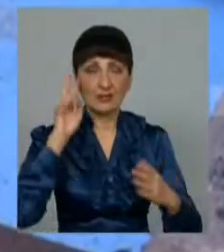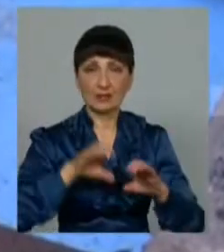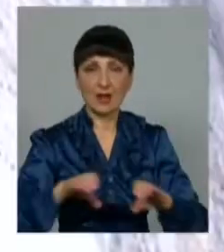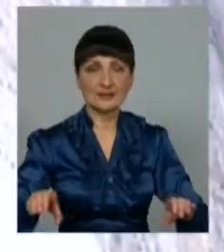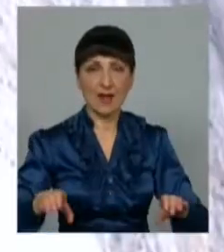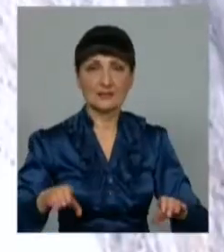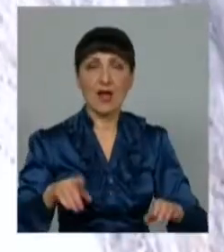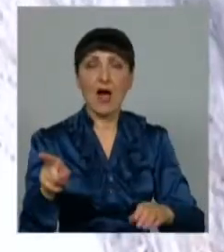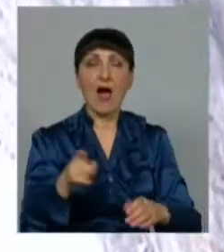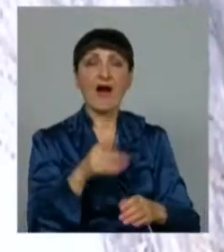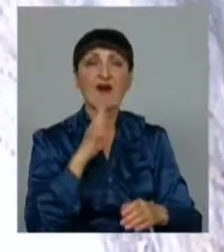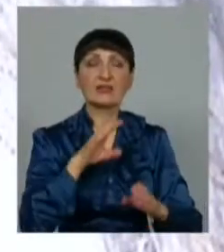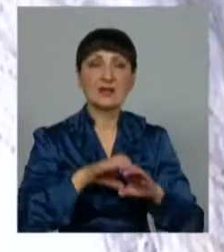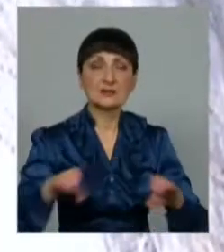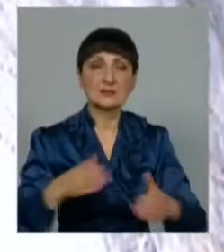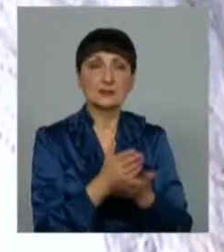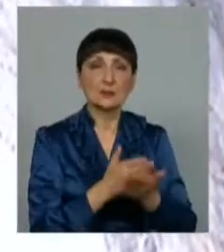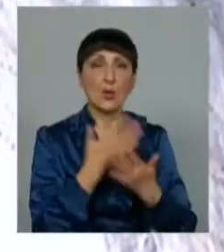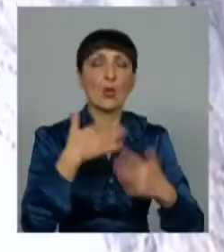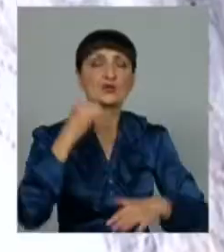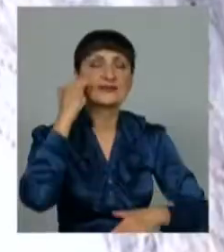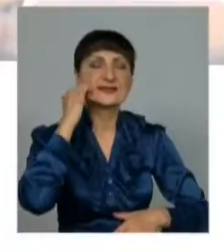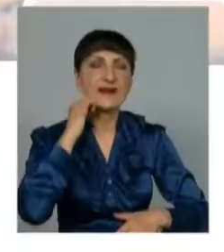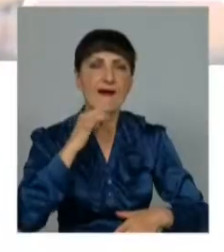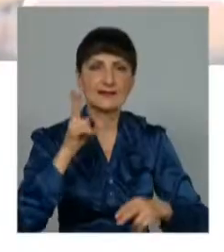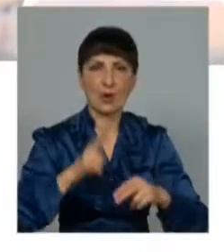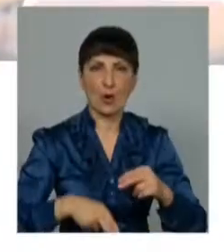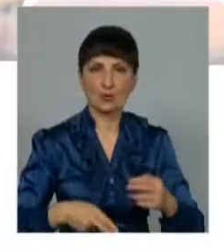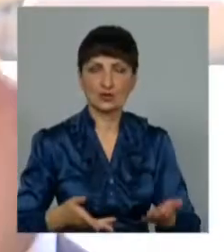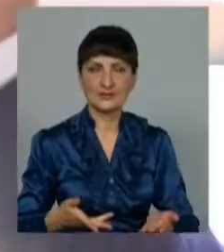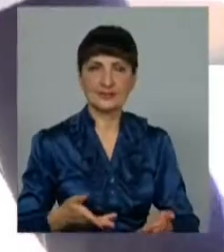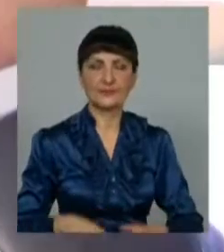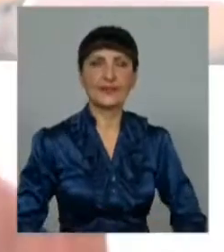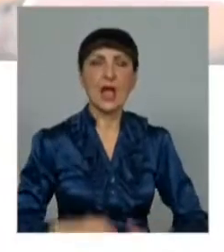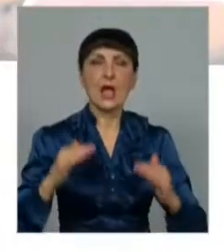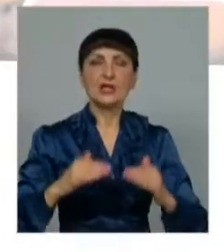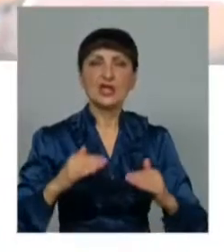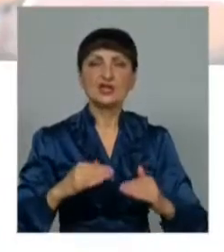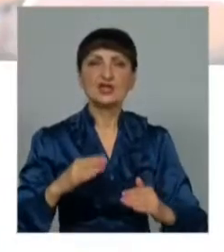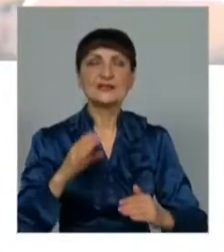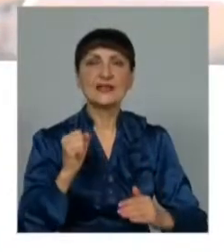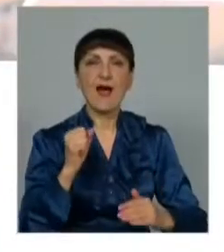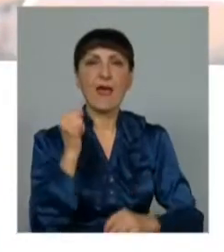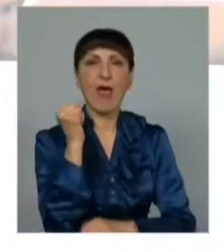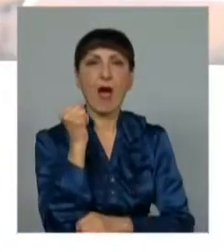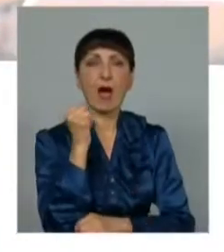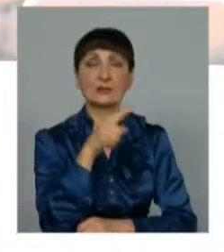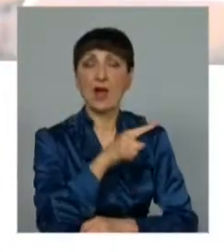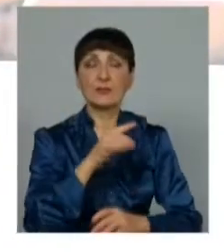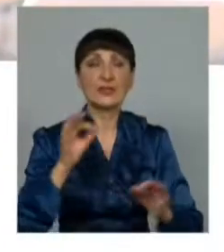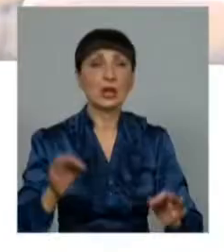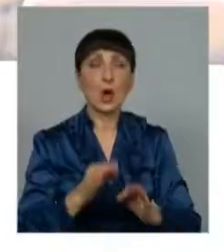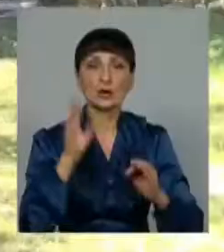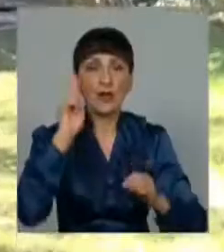а срок эксплуатации водопроводных сетей давно истек. Похоже, Мьярова, нижней части Саяхата у нас отсутствует, вообще не было никогда